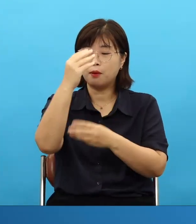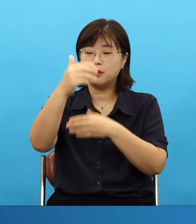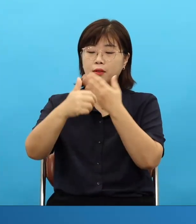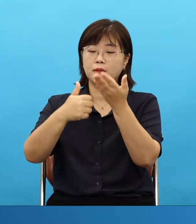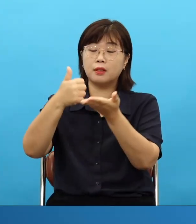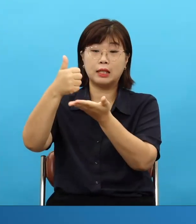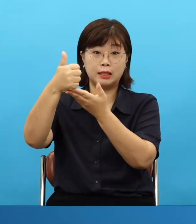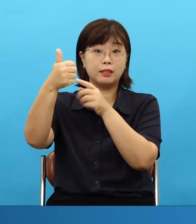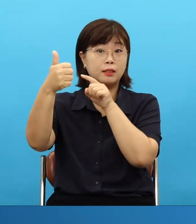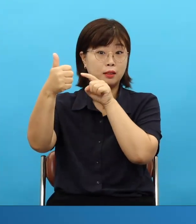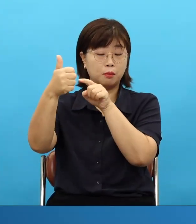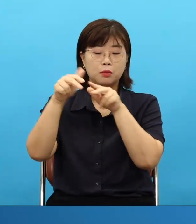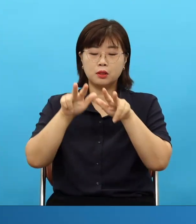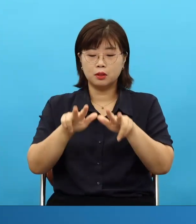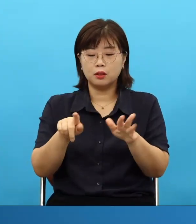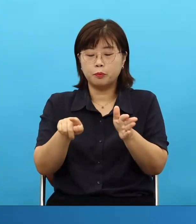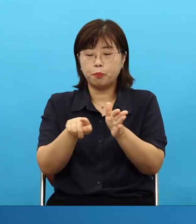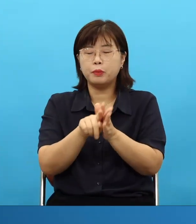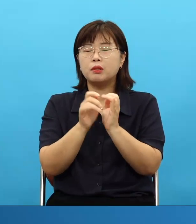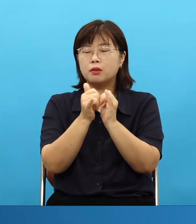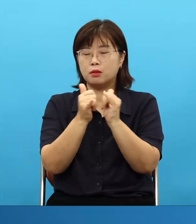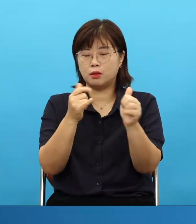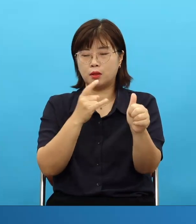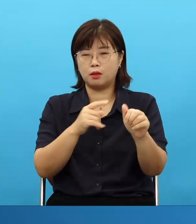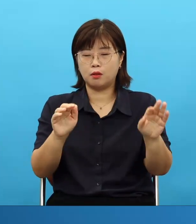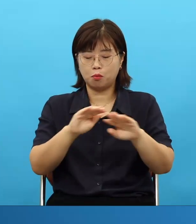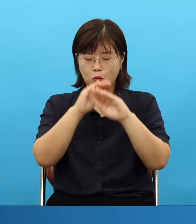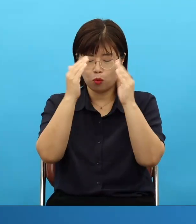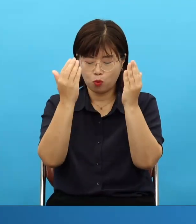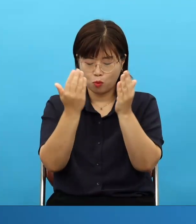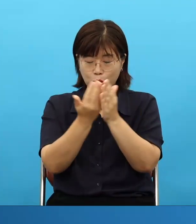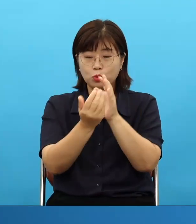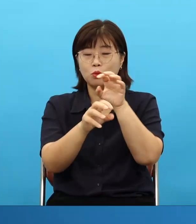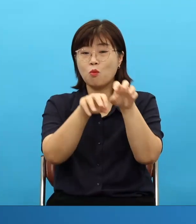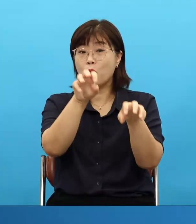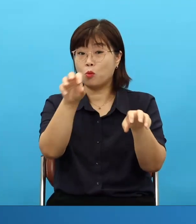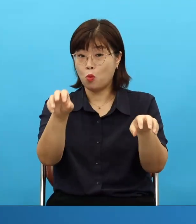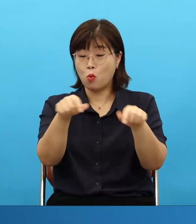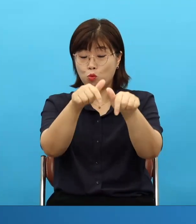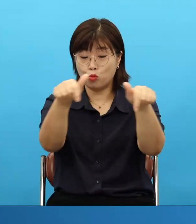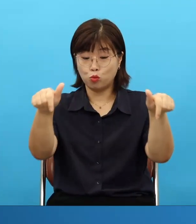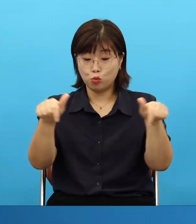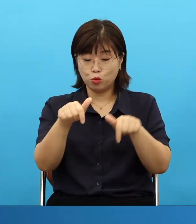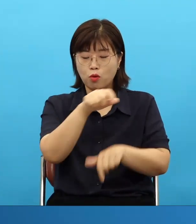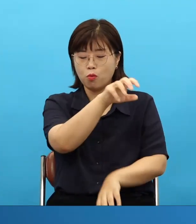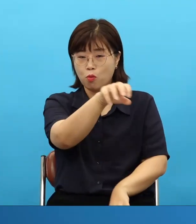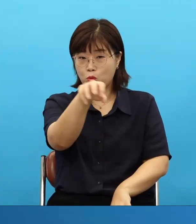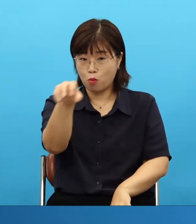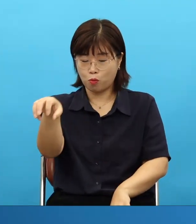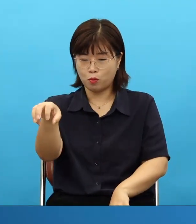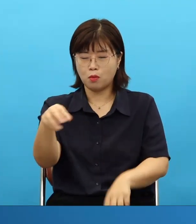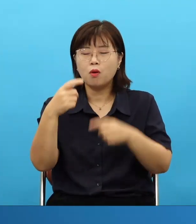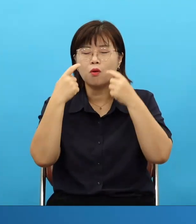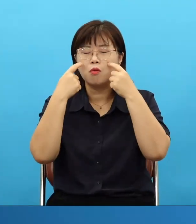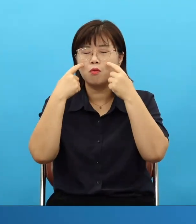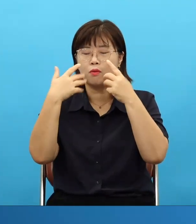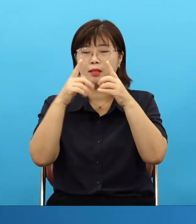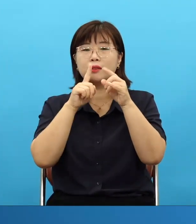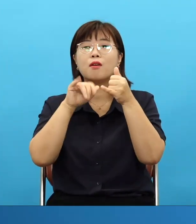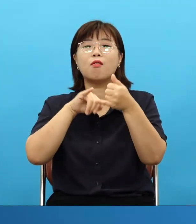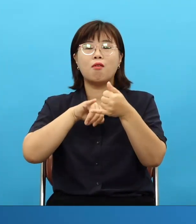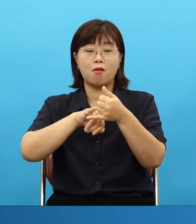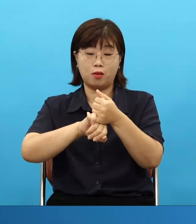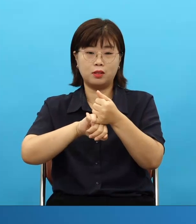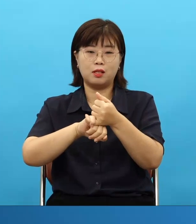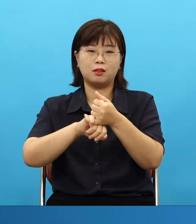자에게 그에게 허락하신 구역과 현장에 확실히 성취될 영원한 언약의 말씀을 허락하여